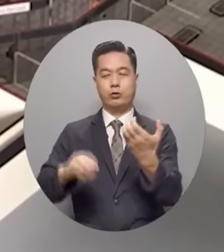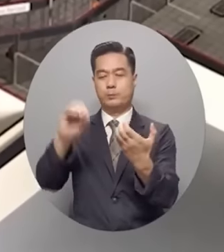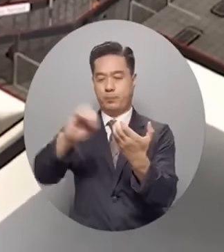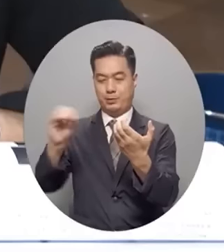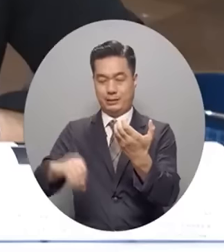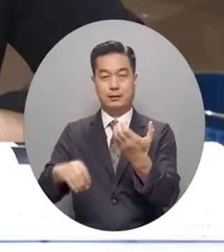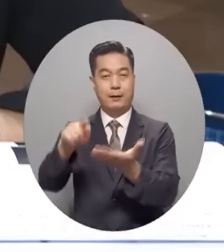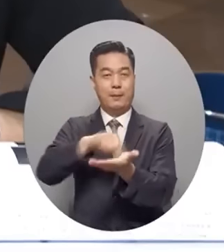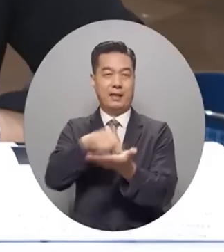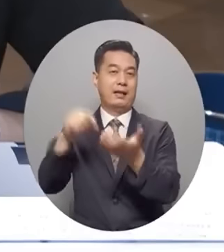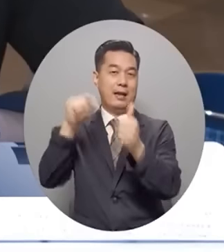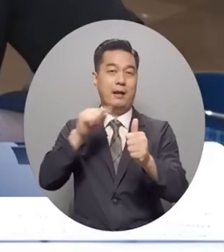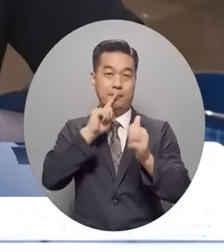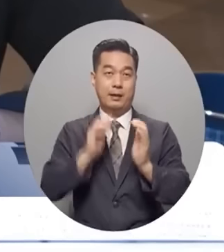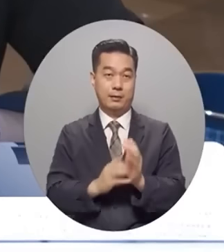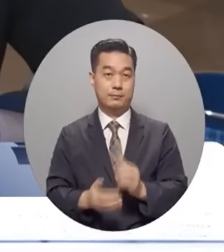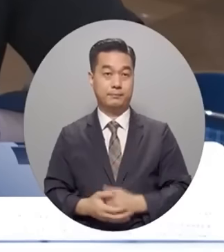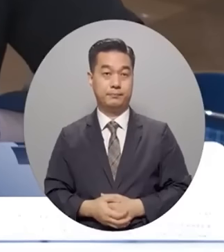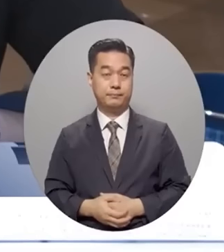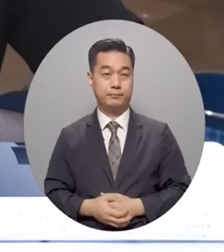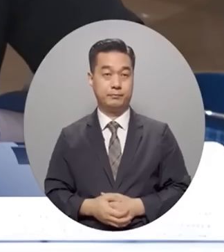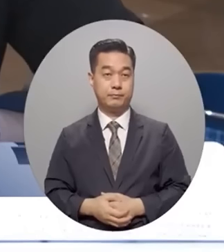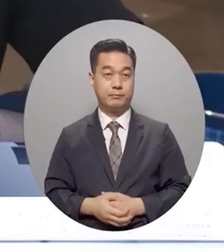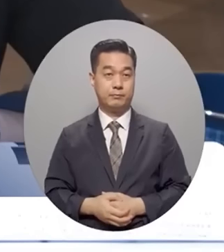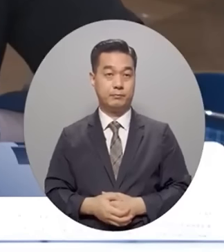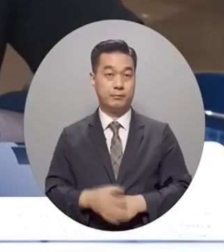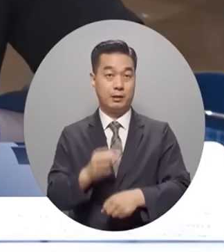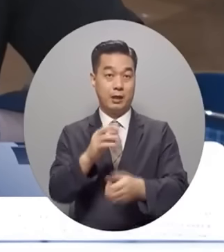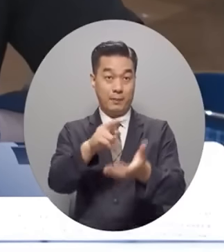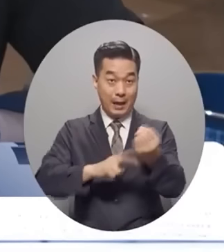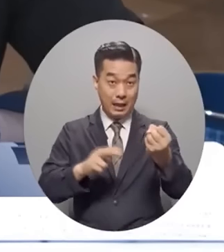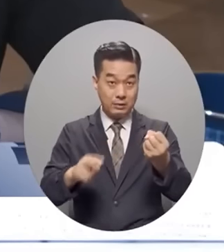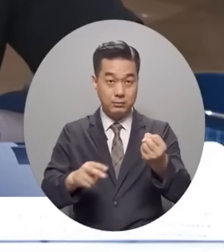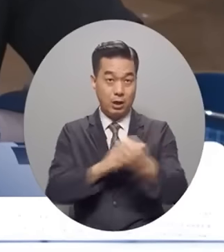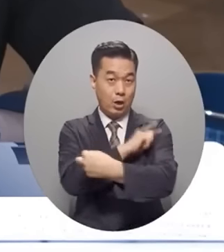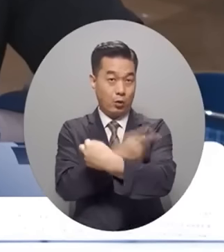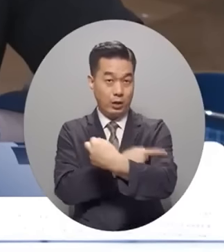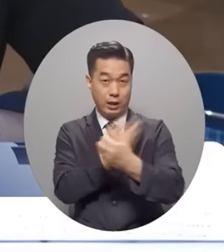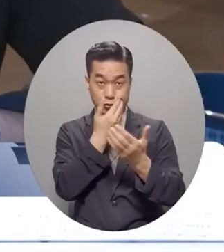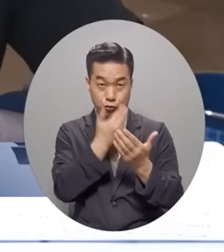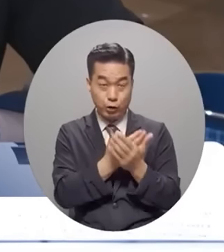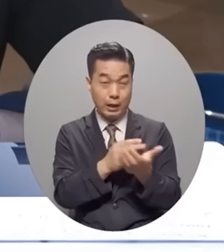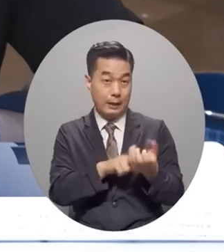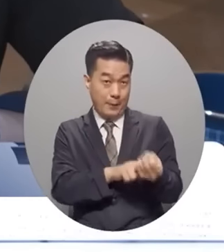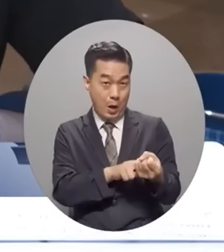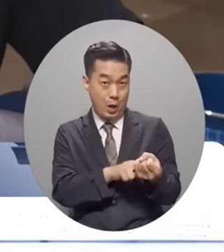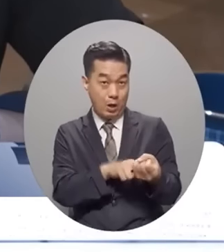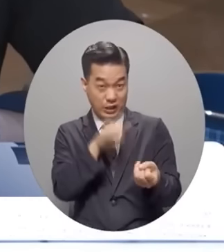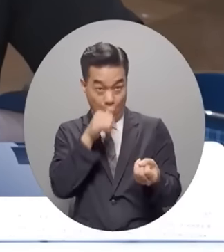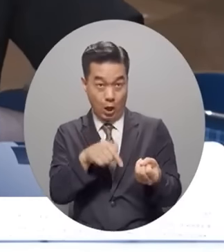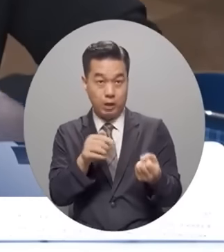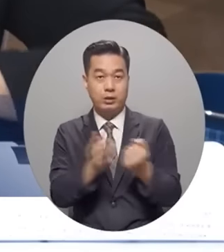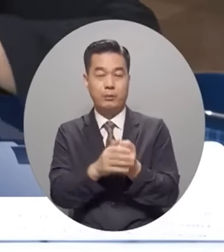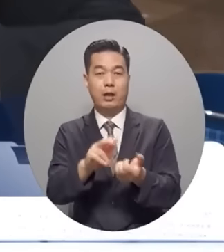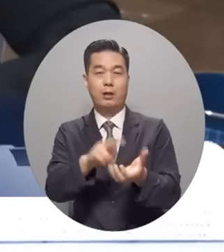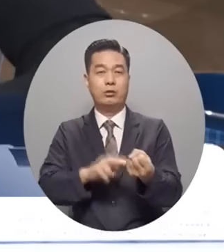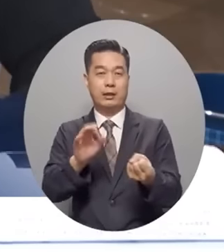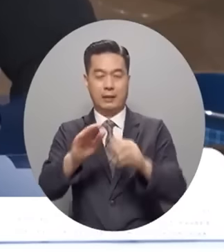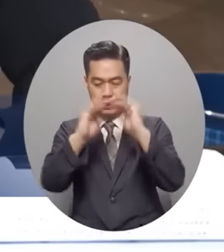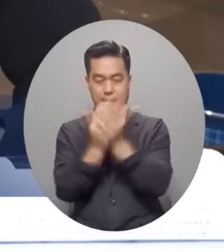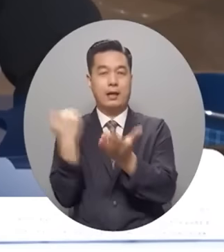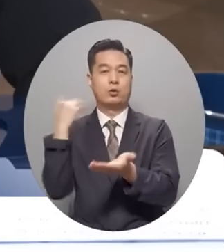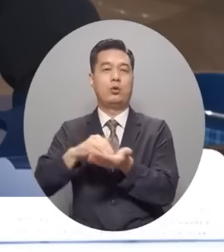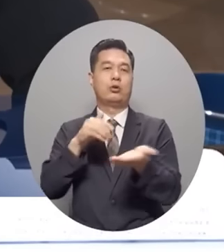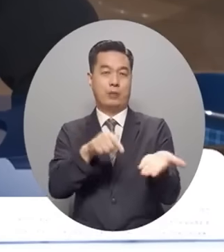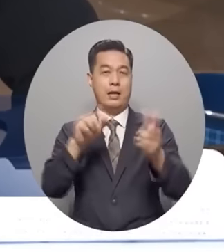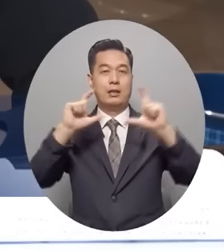했습니다. 수분양자의 권리에 중대한 영향을 미친 요소는 다 의도적으로 숨긴단 말이에요. 그런 걸 이렇게 숨겼을 경우에는 분양대금을 다 돌려줘라라는